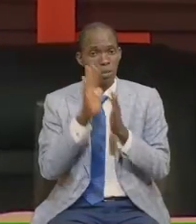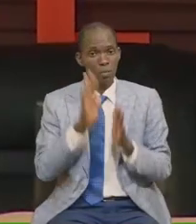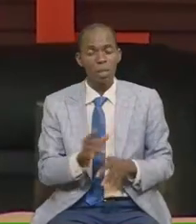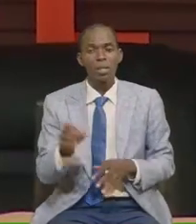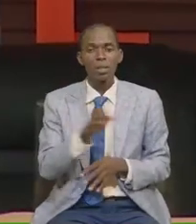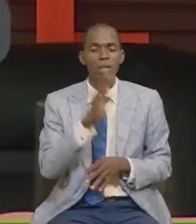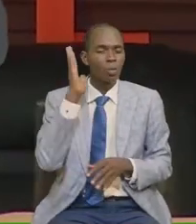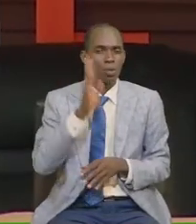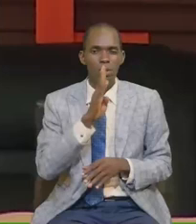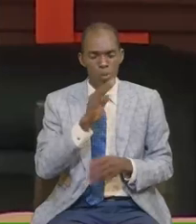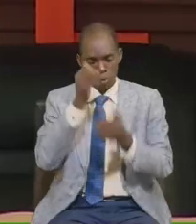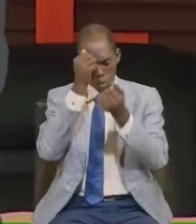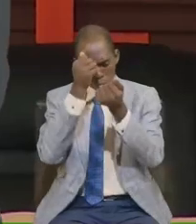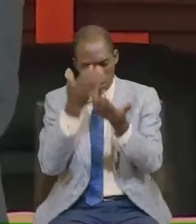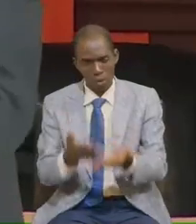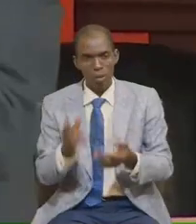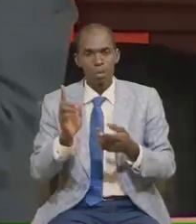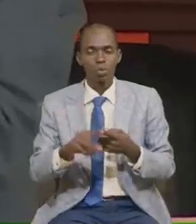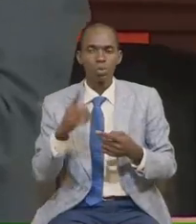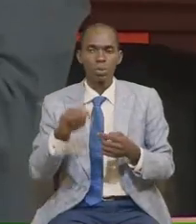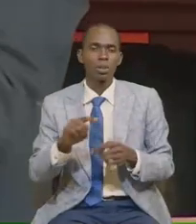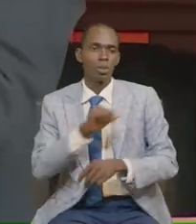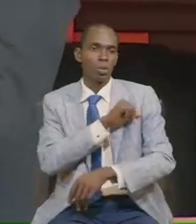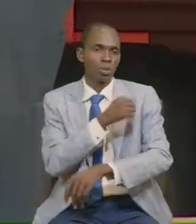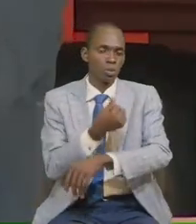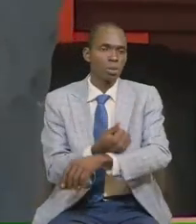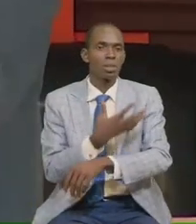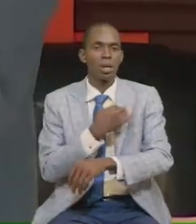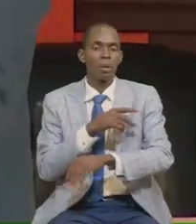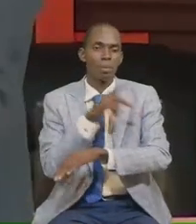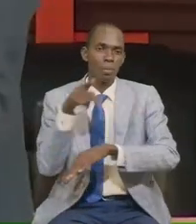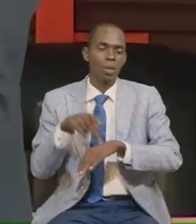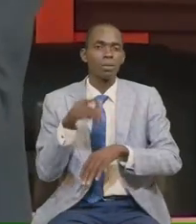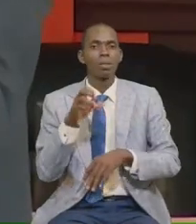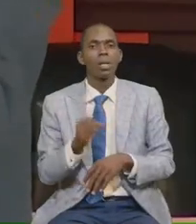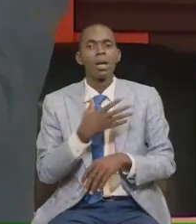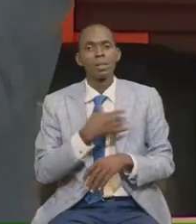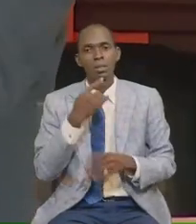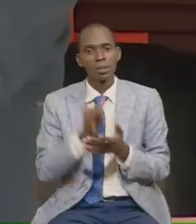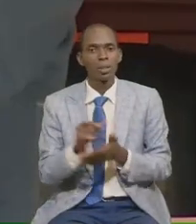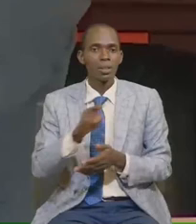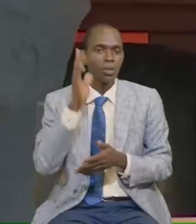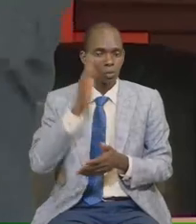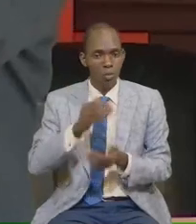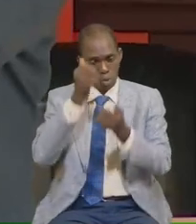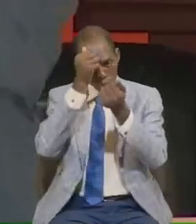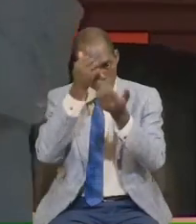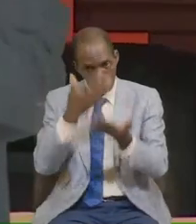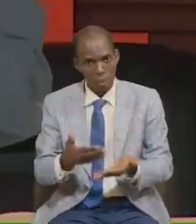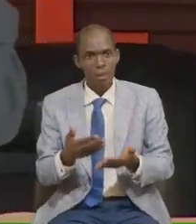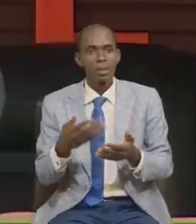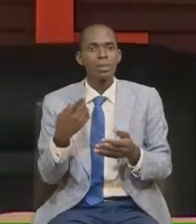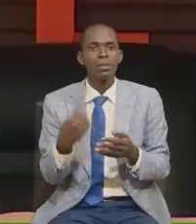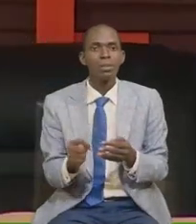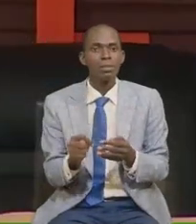responsables, à ceux-là qui sont élevés en autorité. Ils doivent obéir aux magistrats. Il y a des